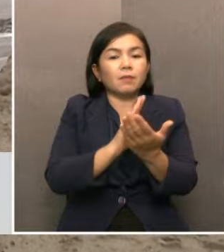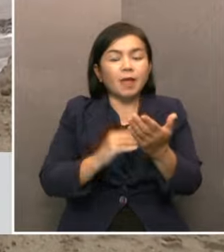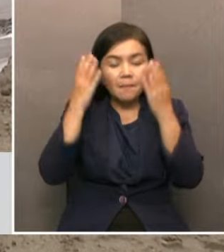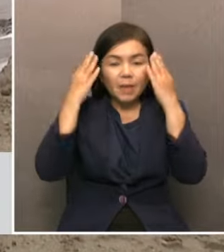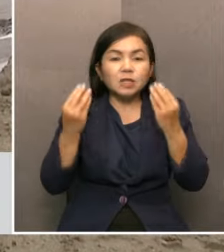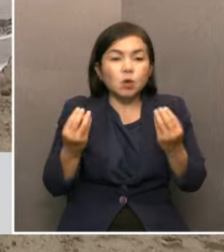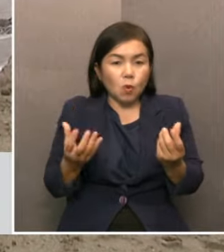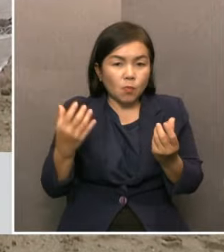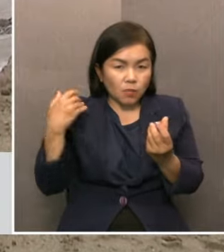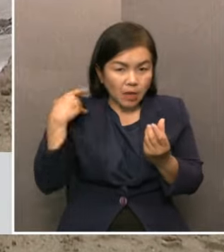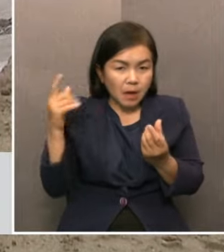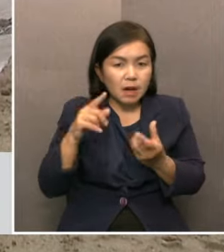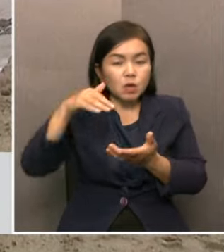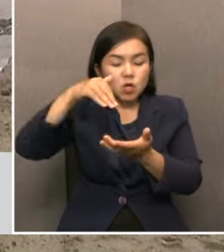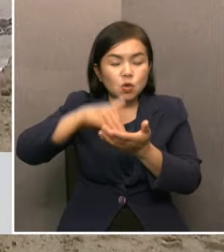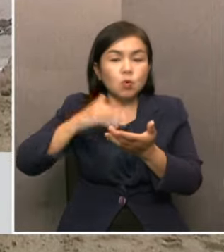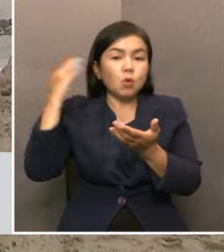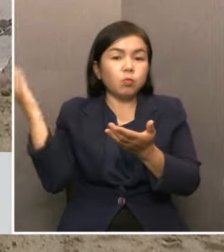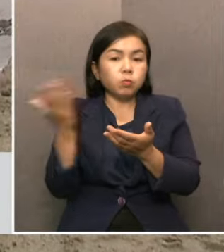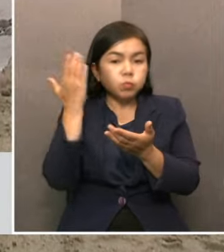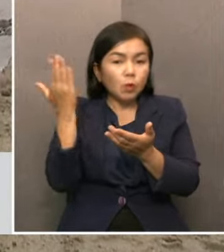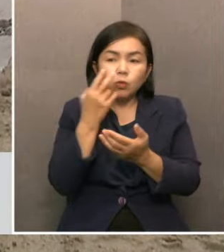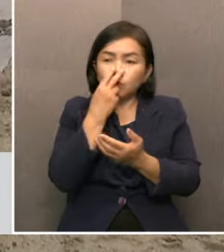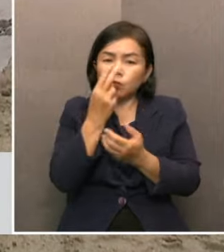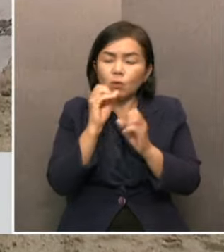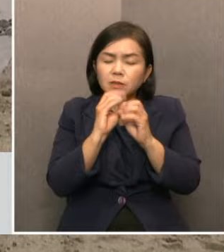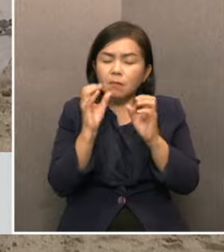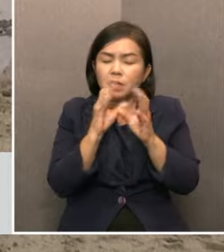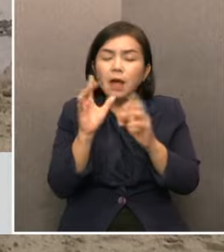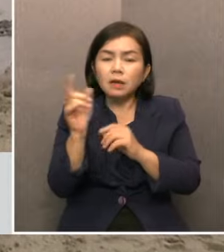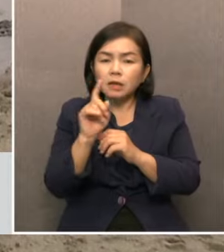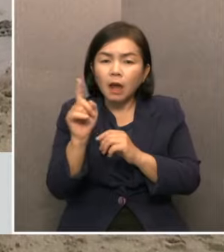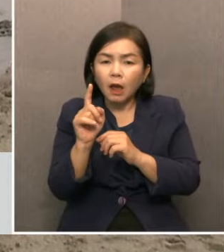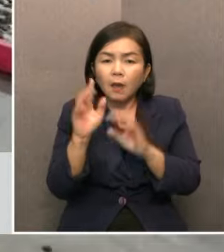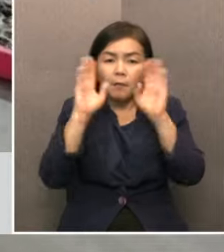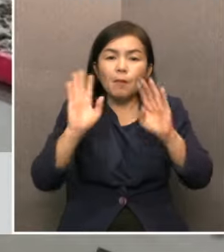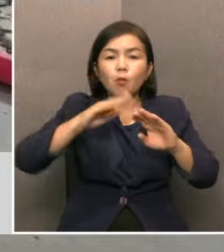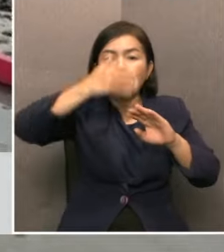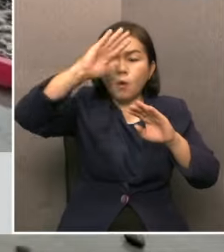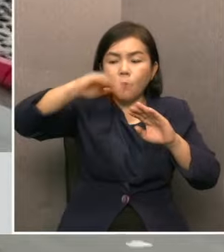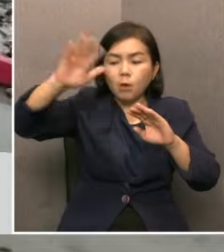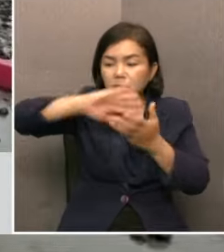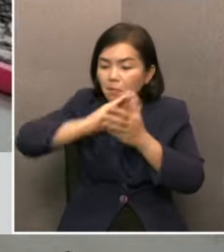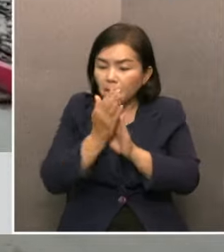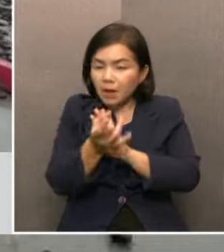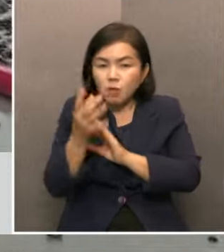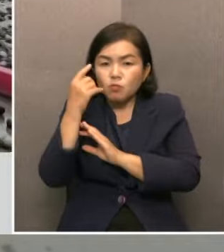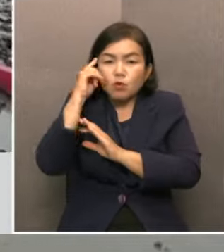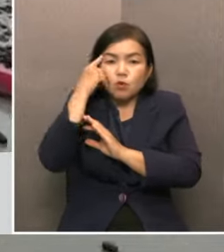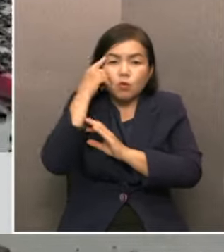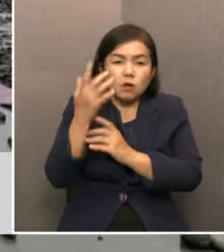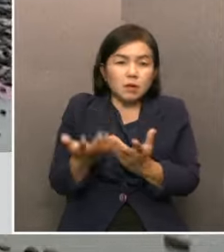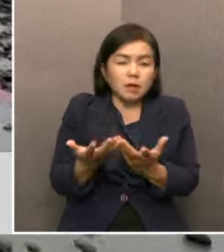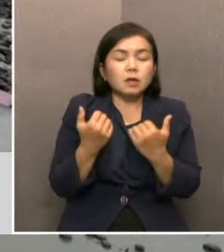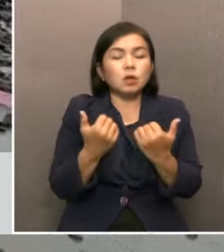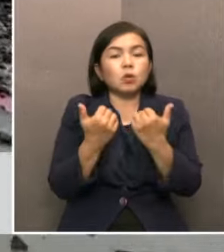ทั้งนี้นะครับครับทางศูนย์กลางของพายุเนี่ยยังไม่แน่ชัดเพราะว่าเผชิญกับภูมิประเทศที่เป็นภูเขาและสภาพอากาศอื่นๆทั้งนี้แม้